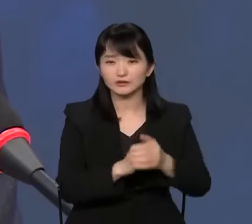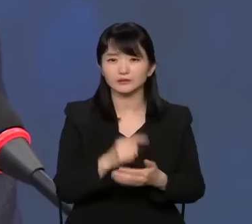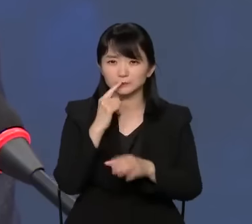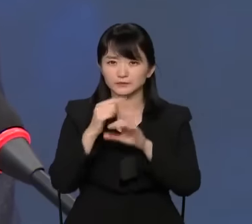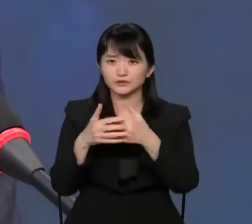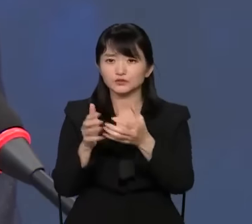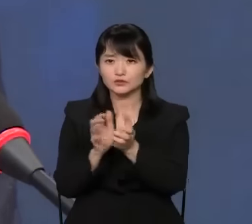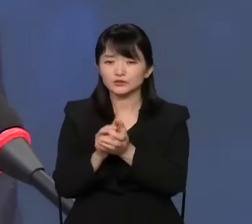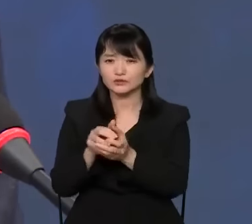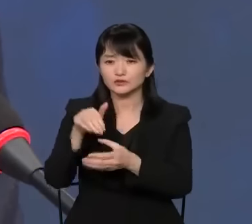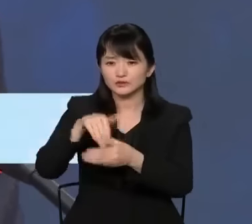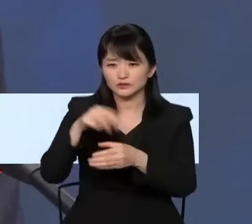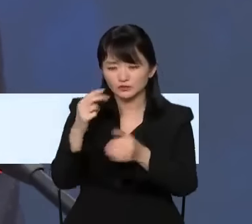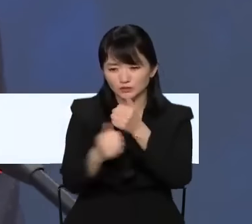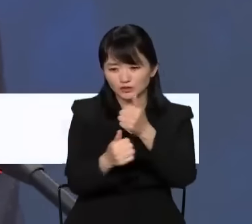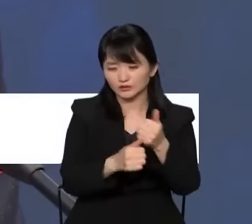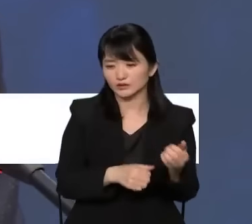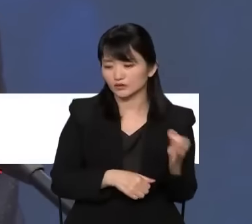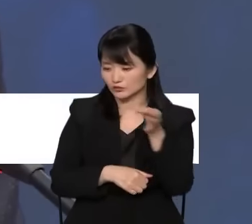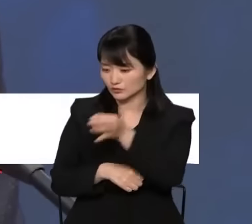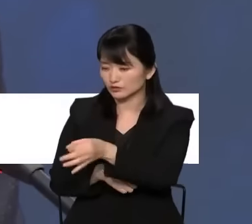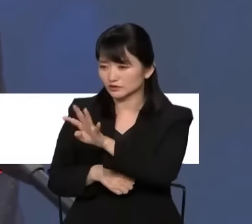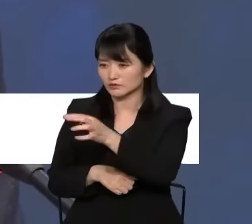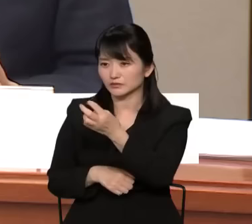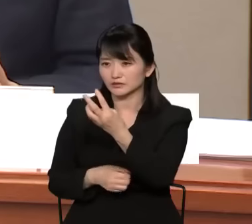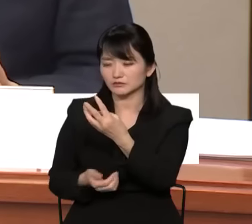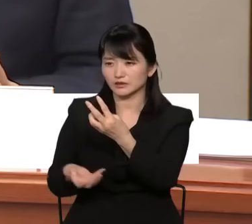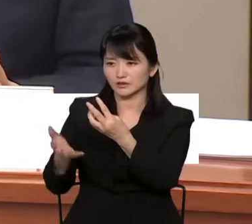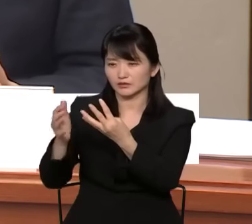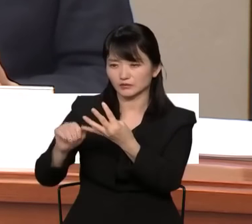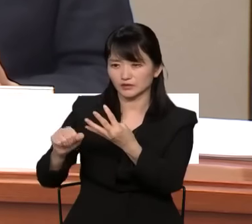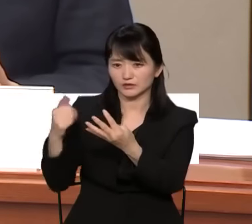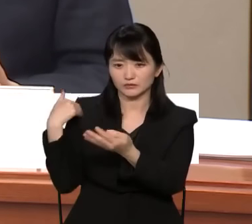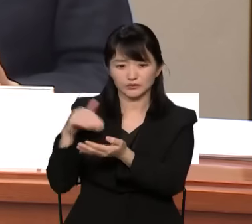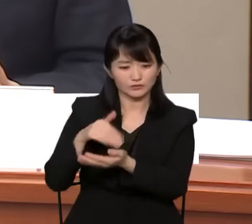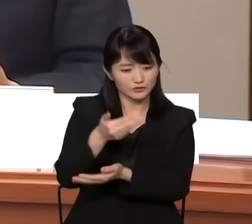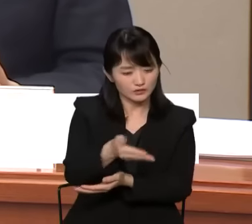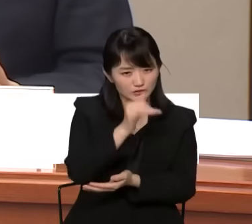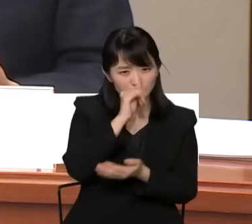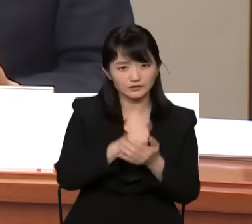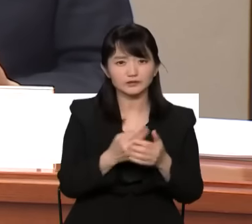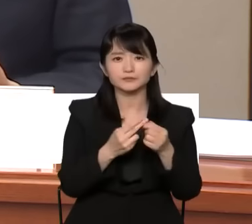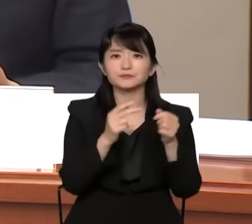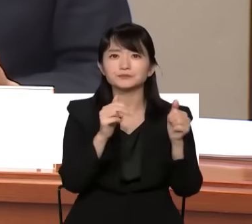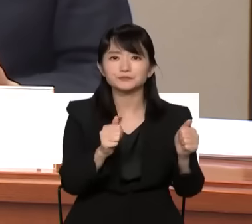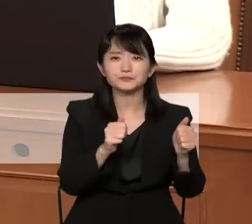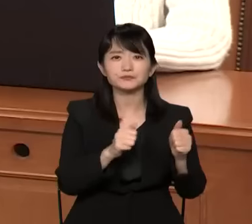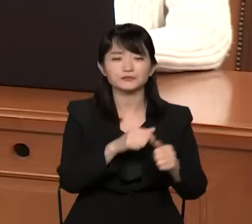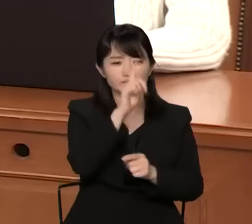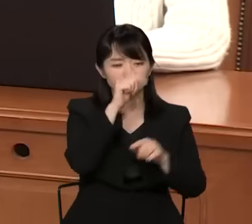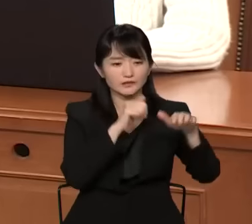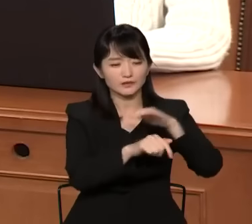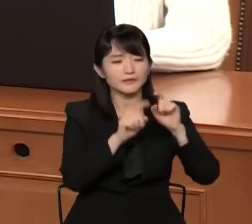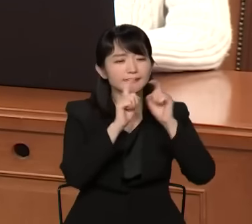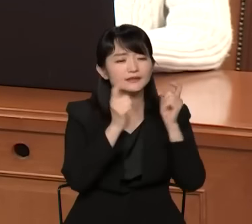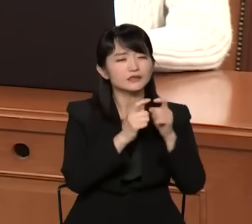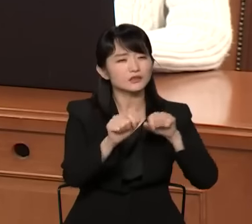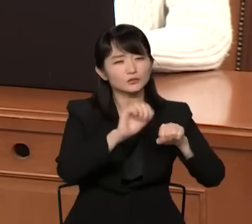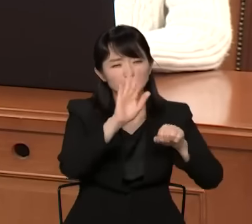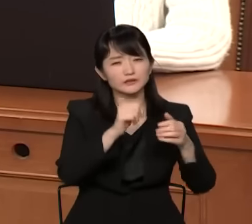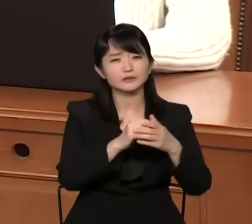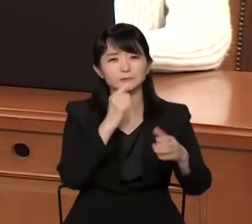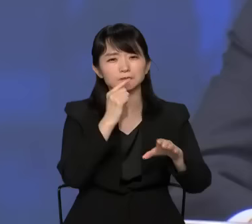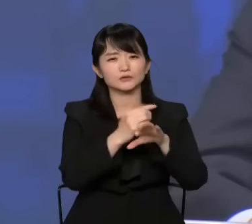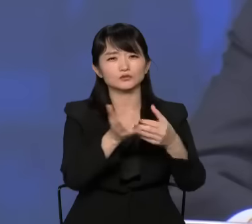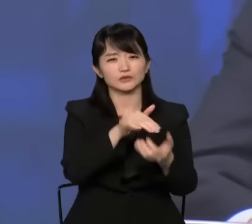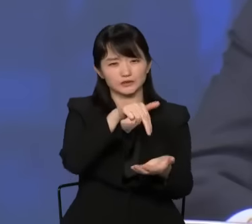보전받은 434억 원을 반환해야 하는 문제가 있어 항소심부터는 이 대표 개인이 아닌 당 차원에서 대응에 나선다고